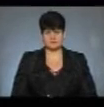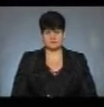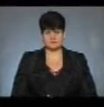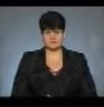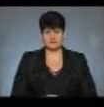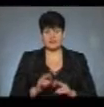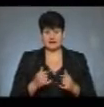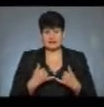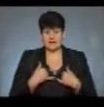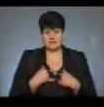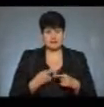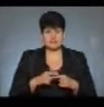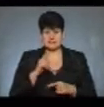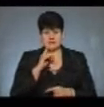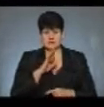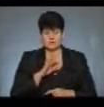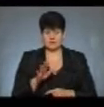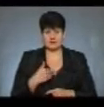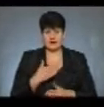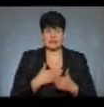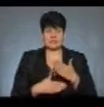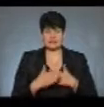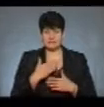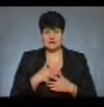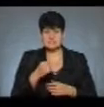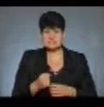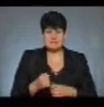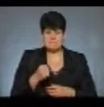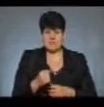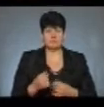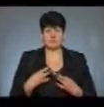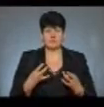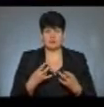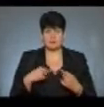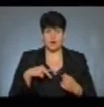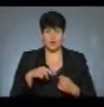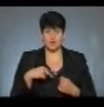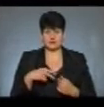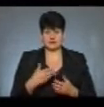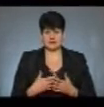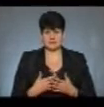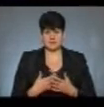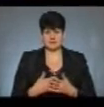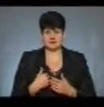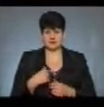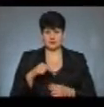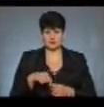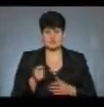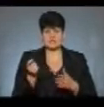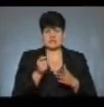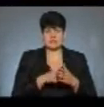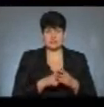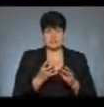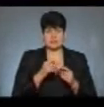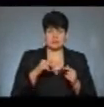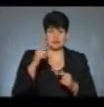Як для мене, то не добре. Я інвалід з палкою, мені треба ходити, наприклад, як тут закрито йти